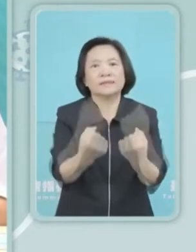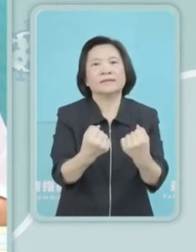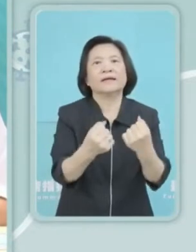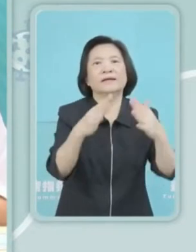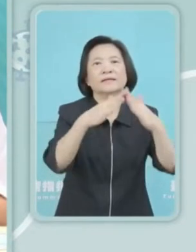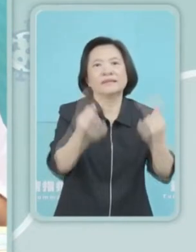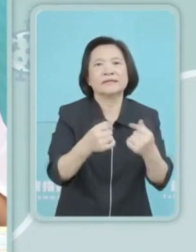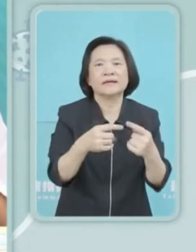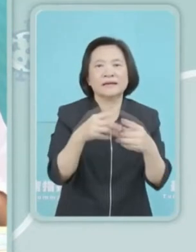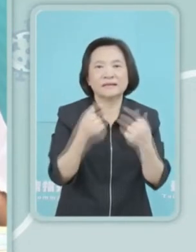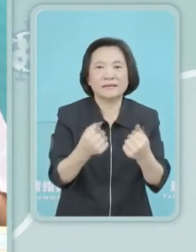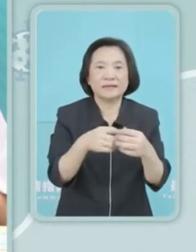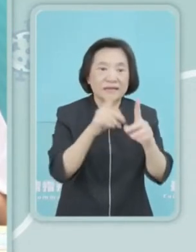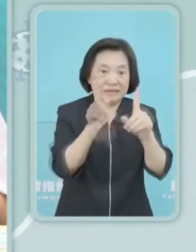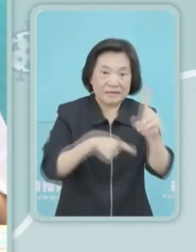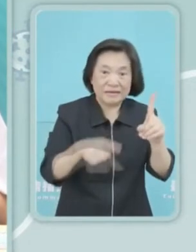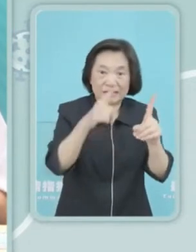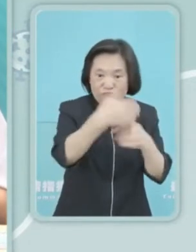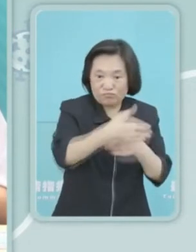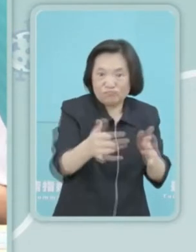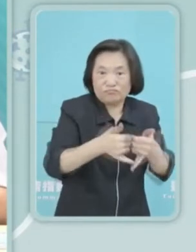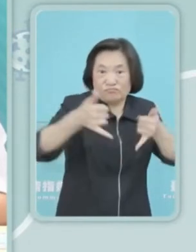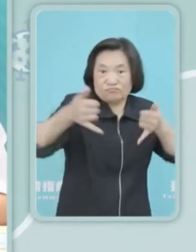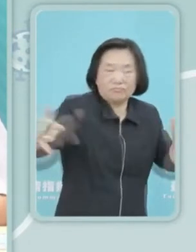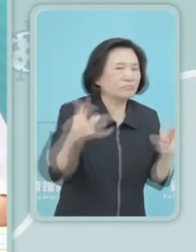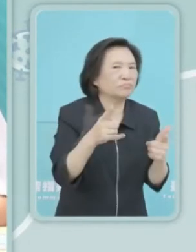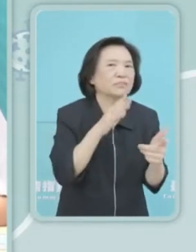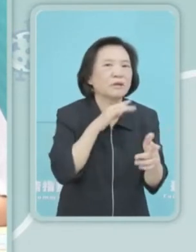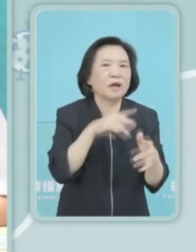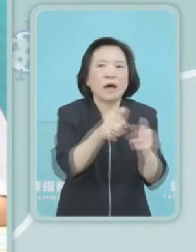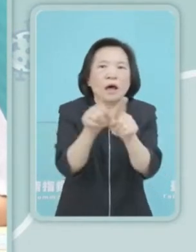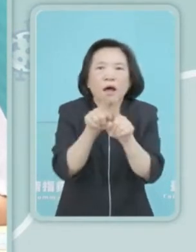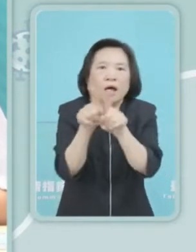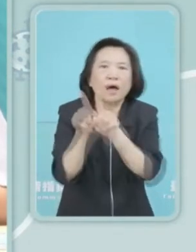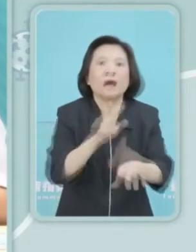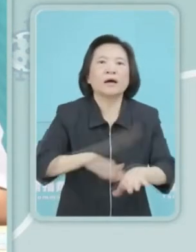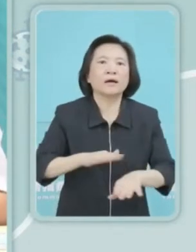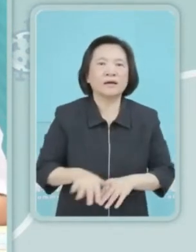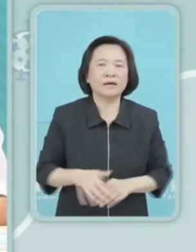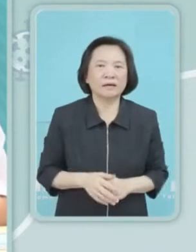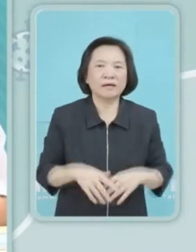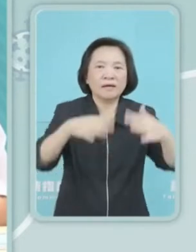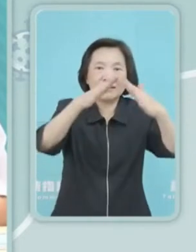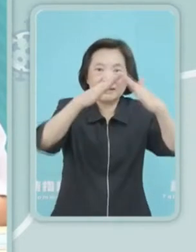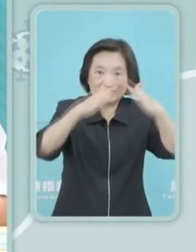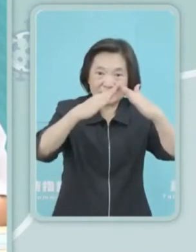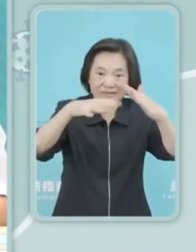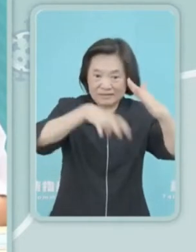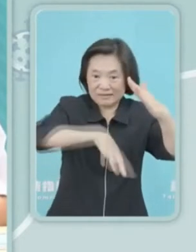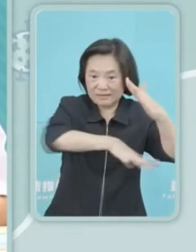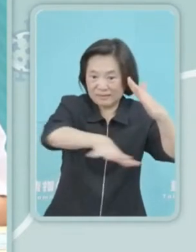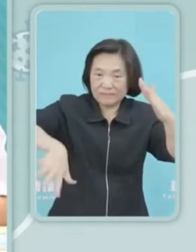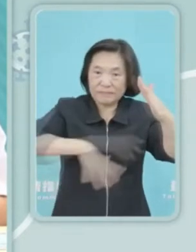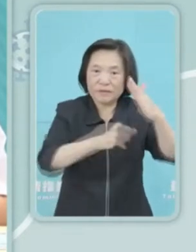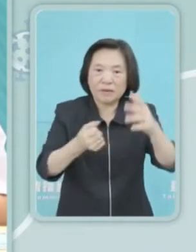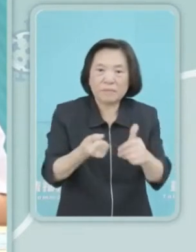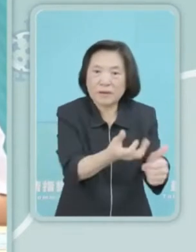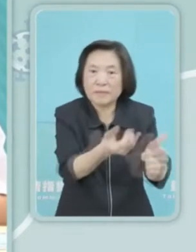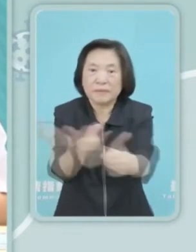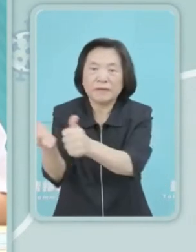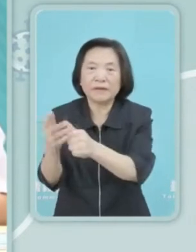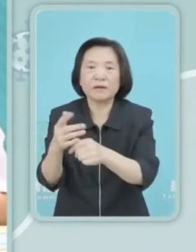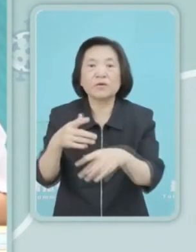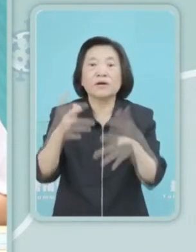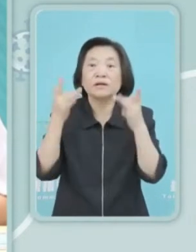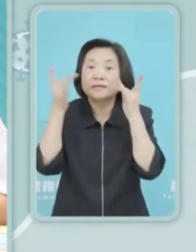在家，可是又不是一人一间嘛，所以我们现在的家户感染扣掉那个市场